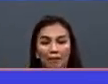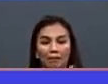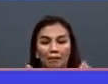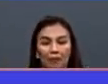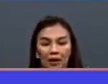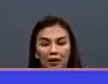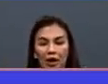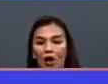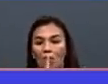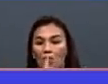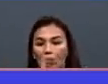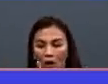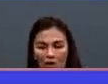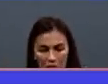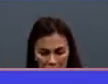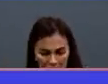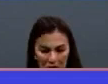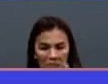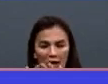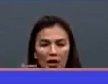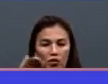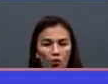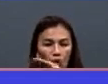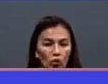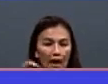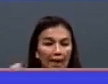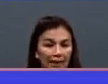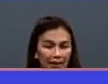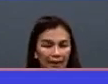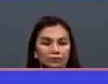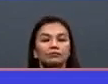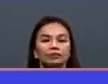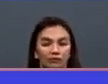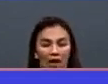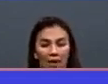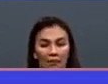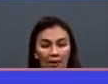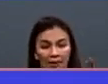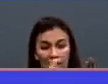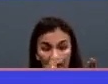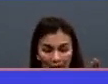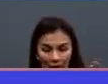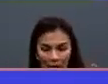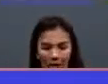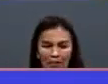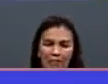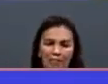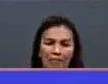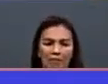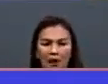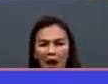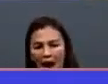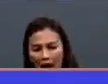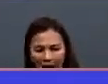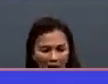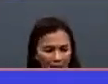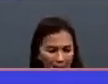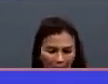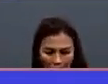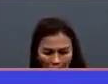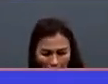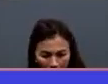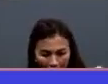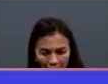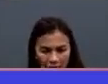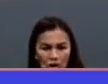ยนต์ไฟฟ้าก็จะต้องมีการผลิตบุคลากรด้านนี้อให้เพียงพอคือไม่ใช่ว่าผลิตวันนี้ได้พรุ่งนี้มันต้อง